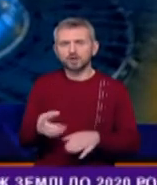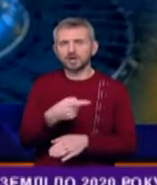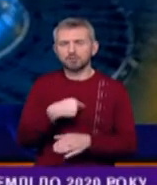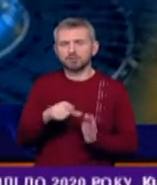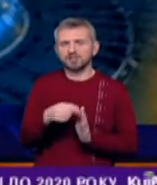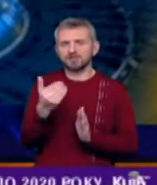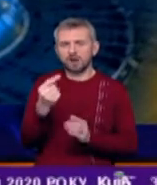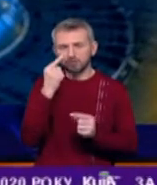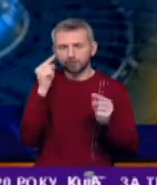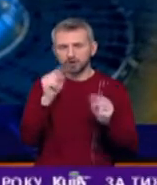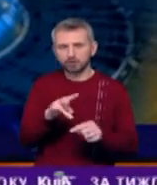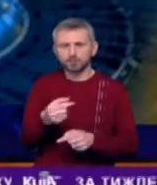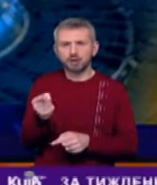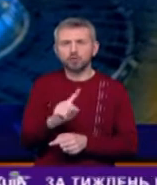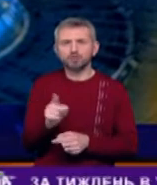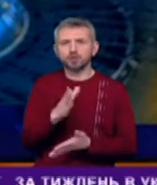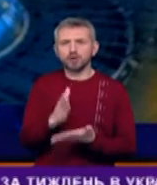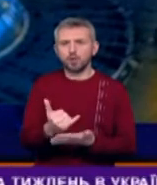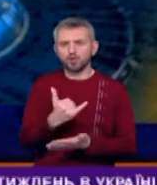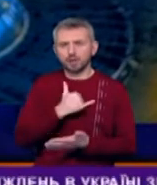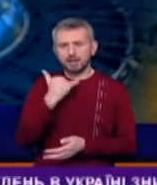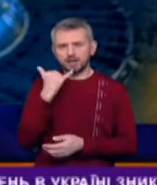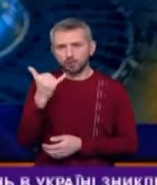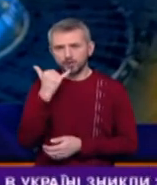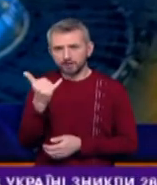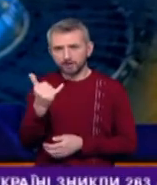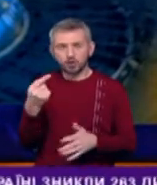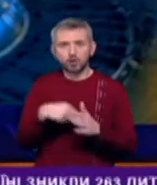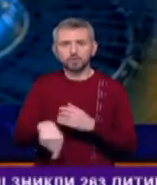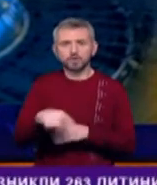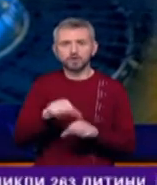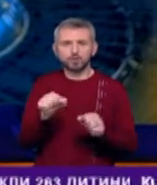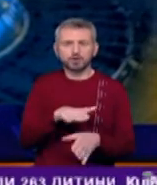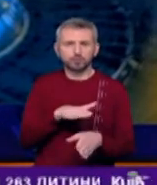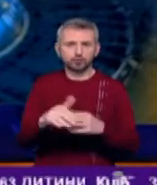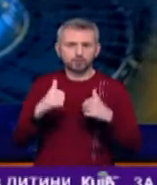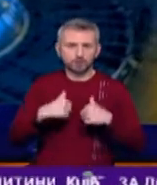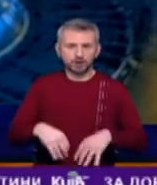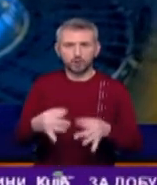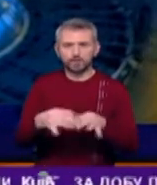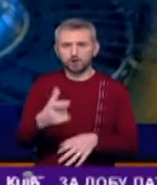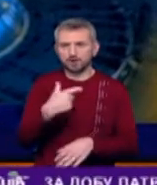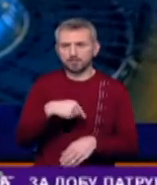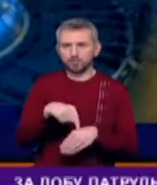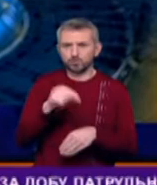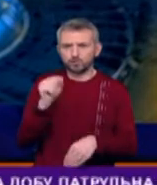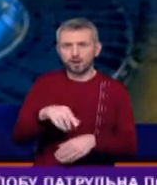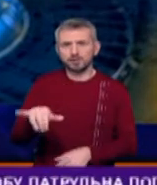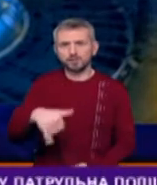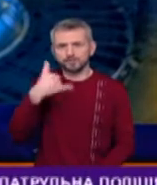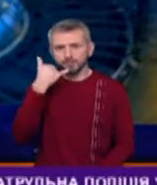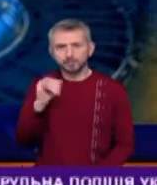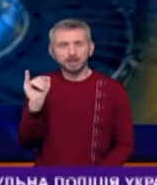вами зосередимося на тому, що є в нас телефонні дзвінки, тобто ви можете абсолютно спокійно і вільно себе почувати, знімаєте слухавку